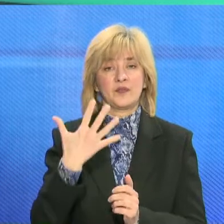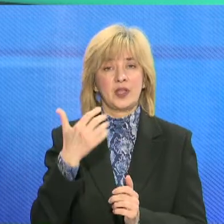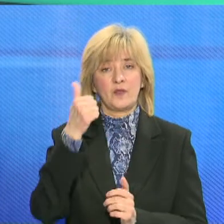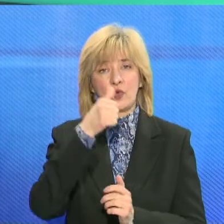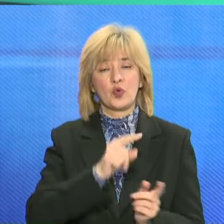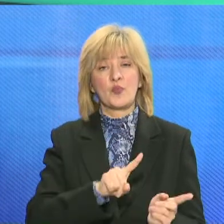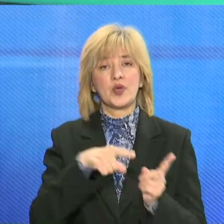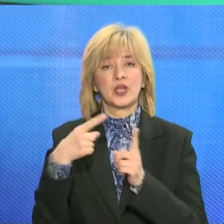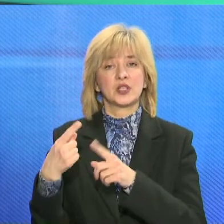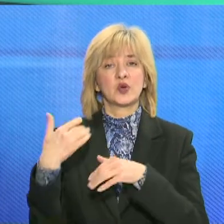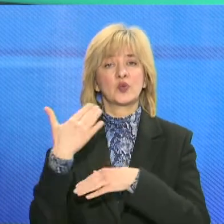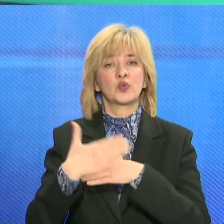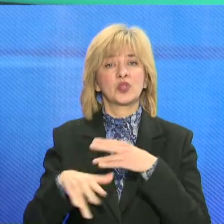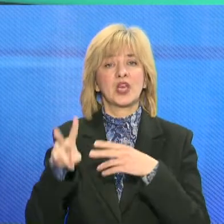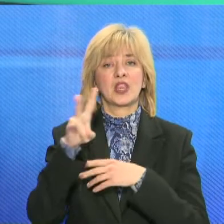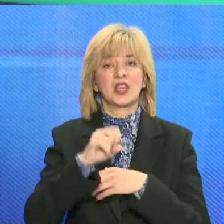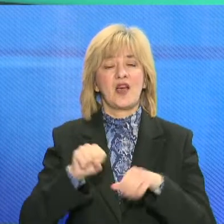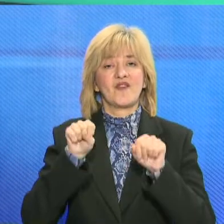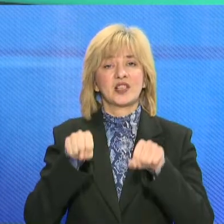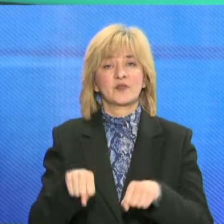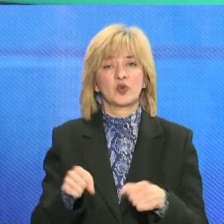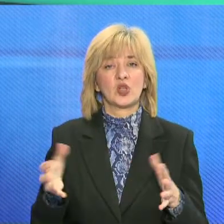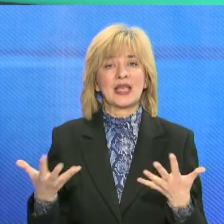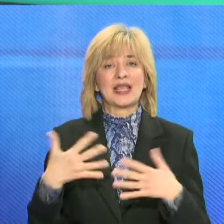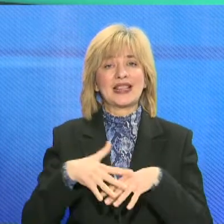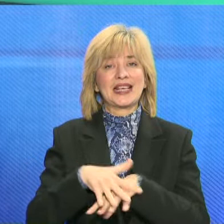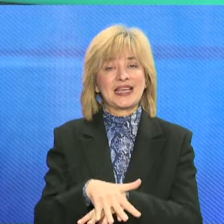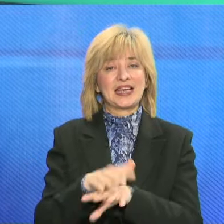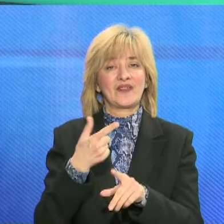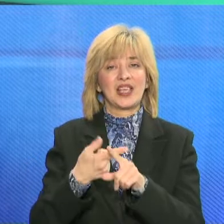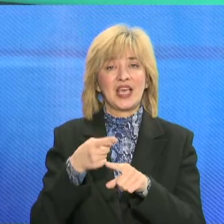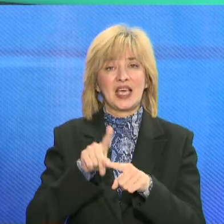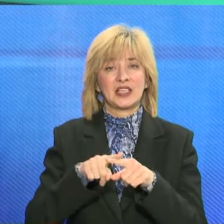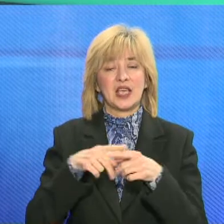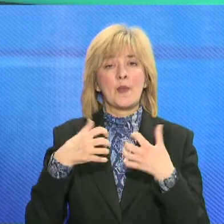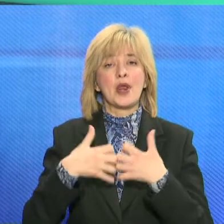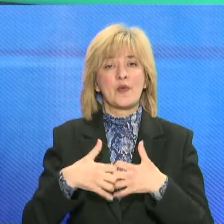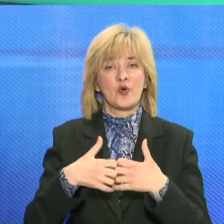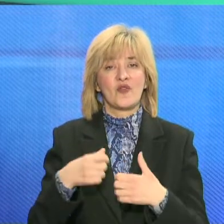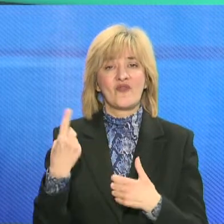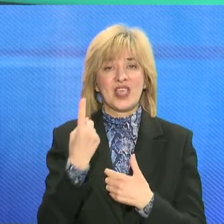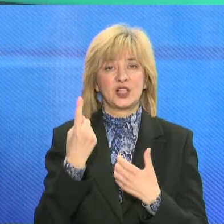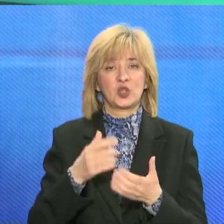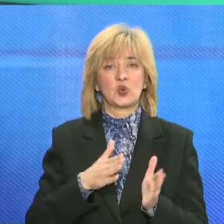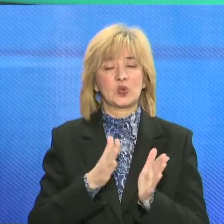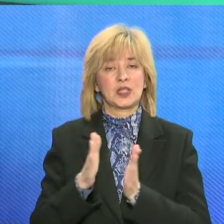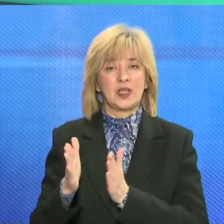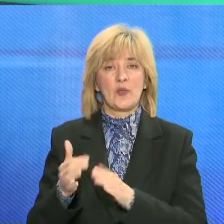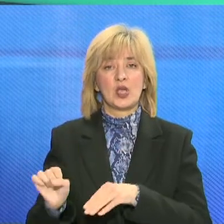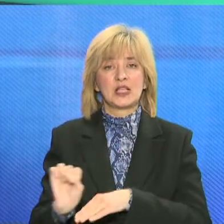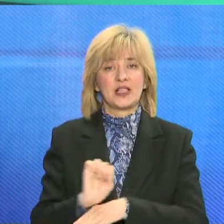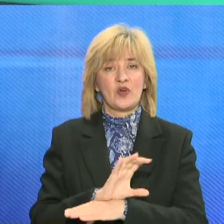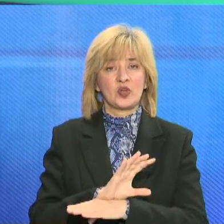на возможность интегрирования всех этих приборов учета в единую систему. И ОСГО, и передачи данных в